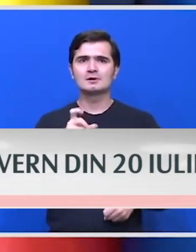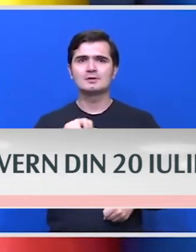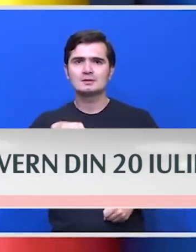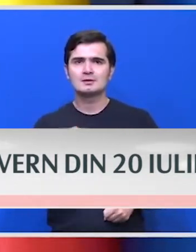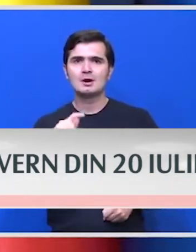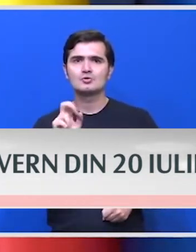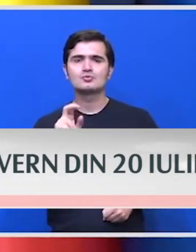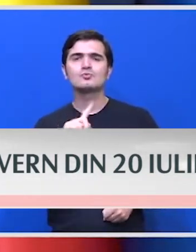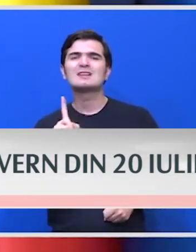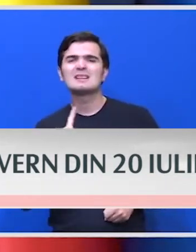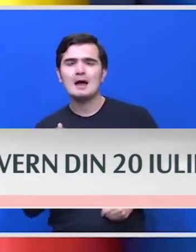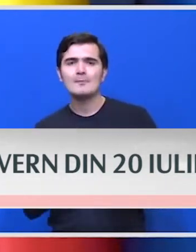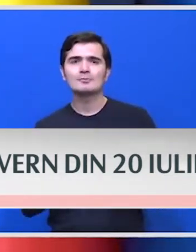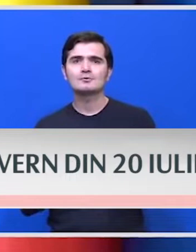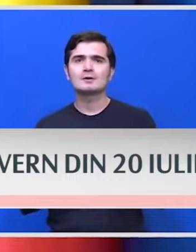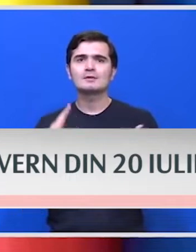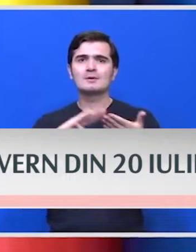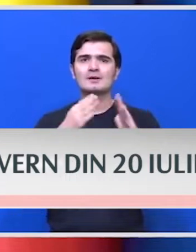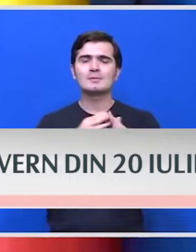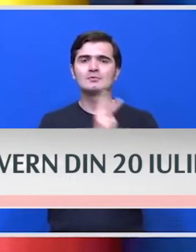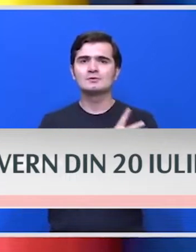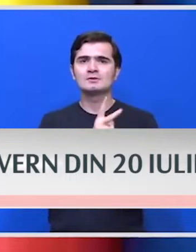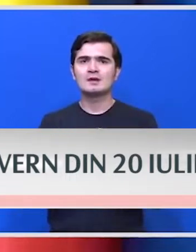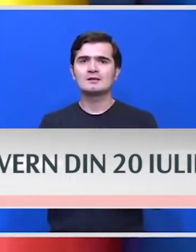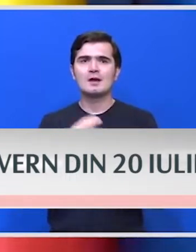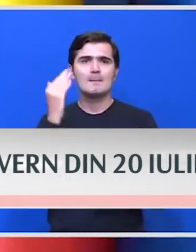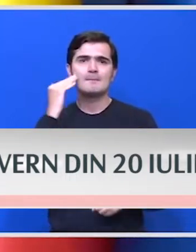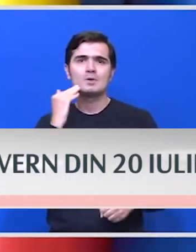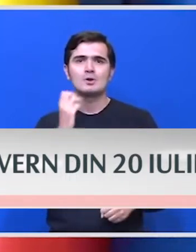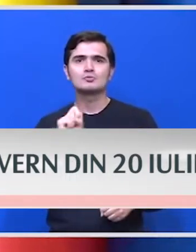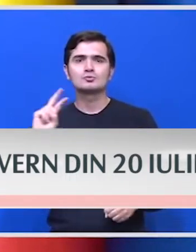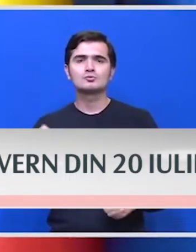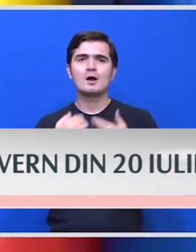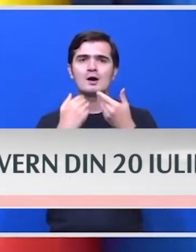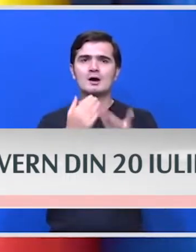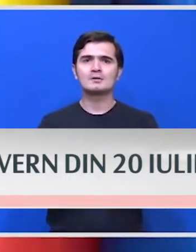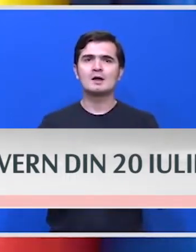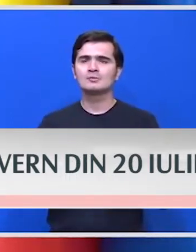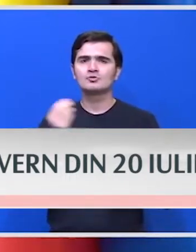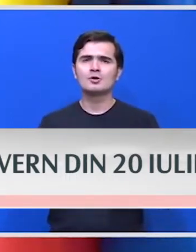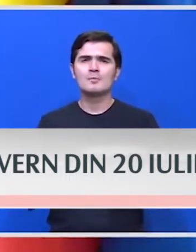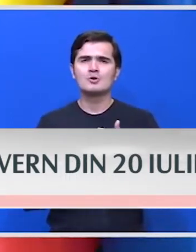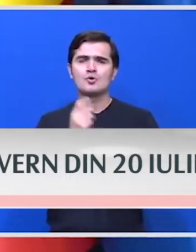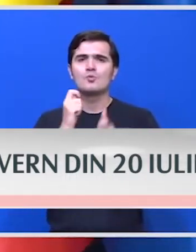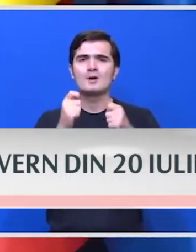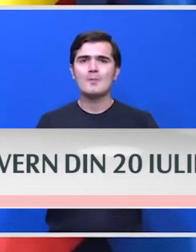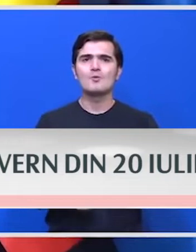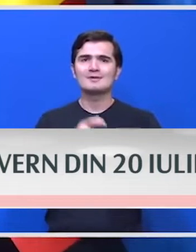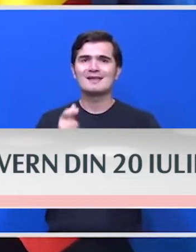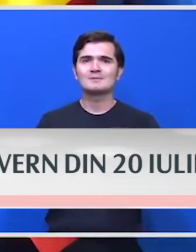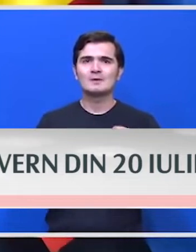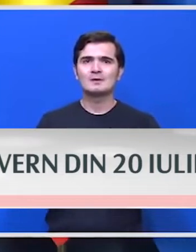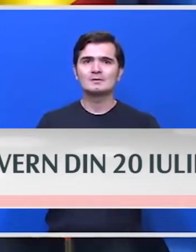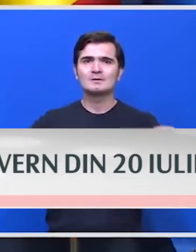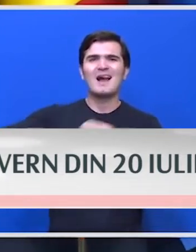Departamentul de Stat al SUA a dat publicității cel mai recent raport privind traficul de persoane care vizează țara noastră și, în acest sens,